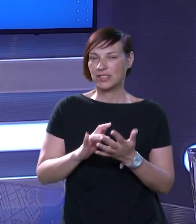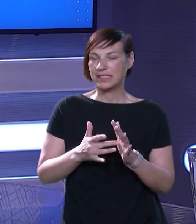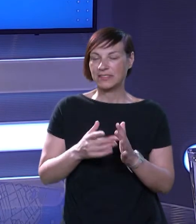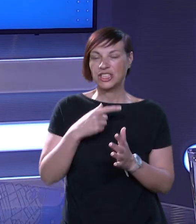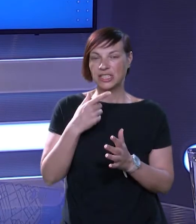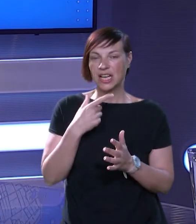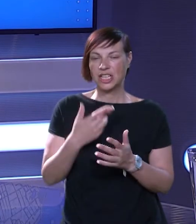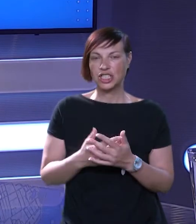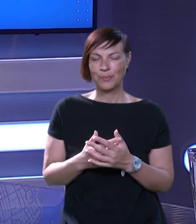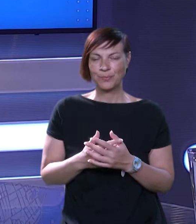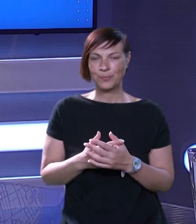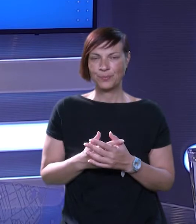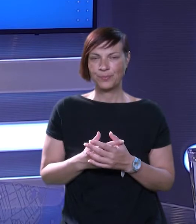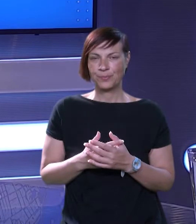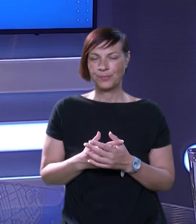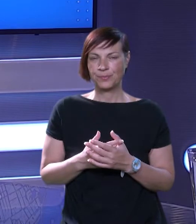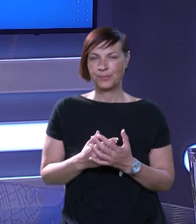svašta kažem.